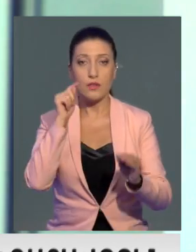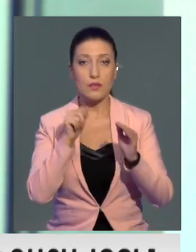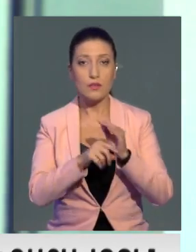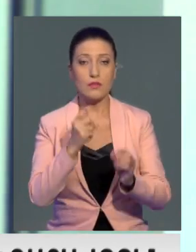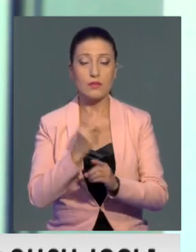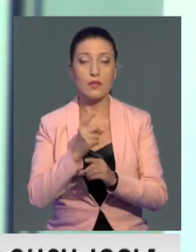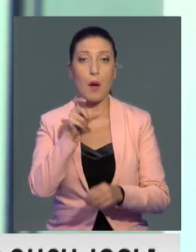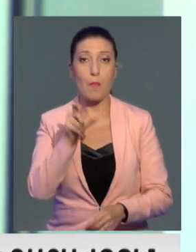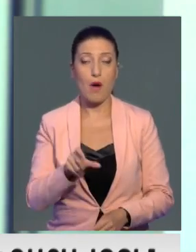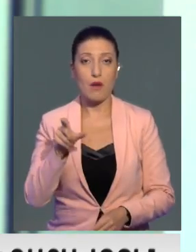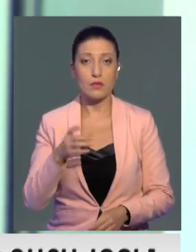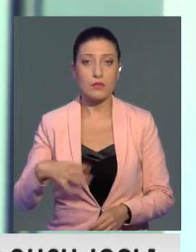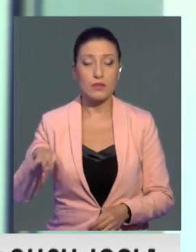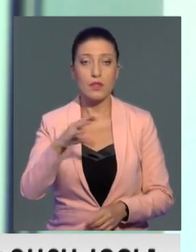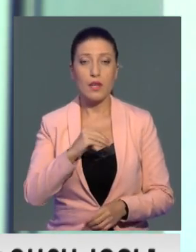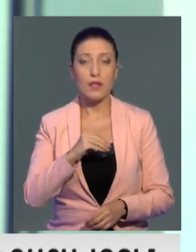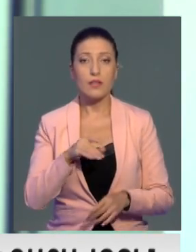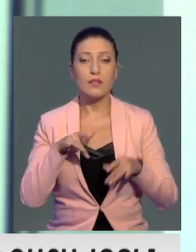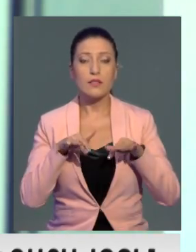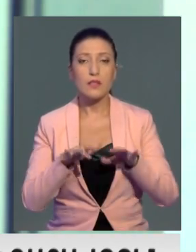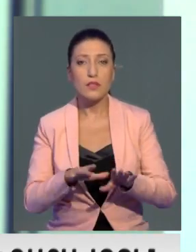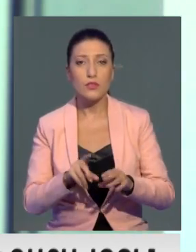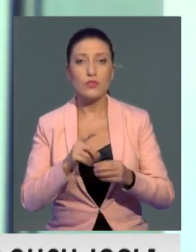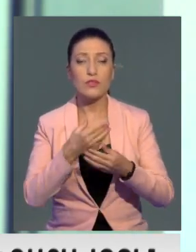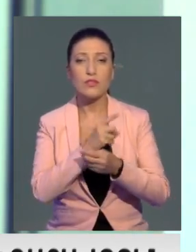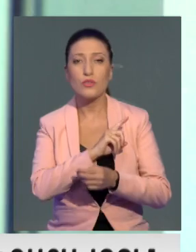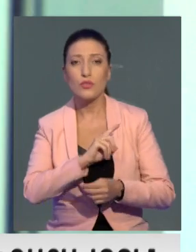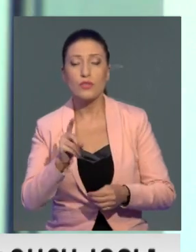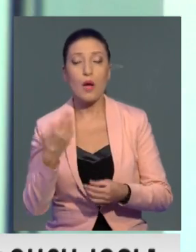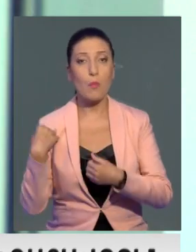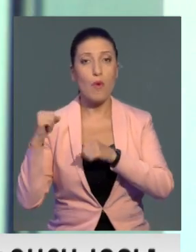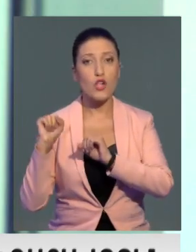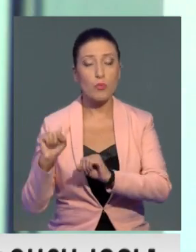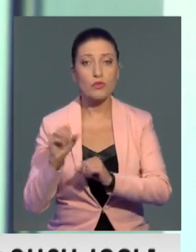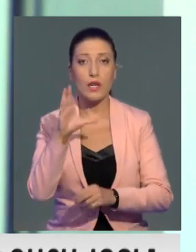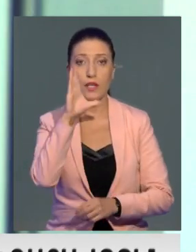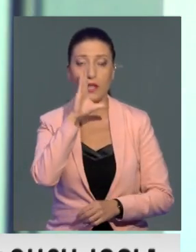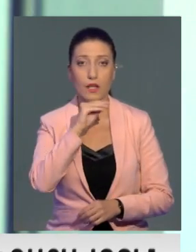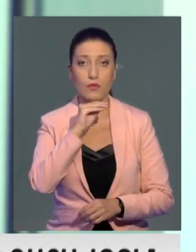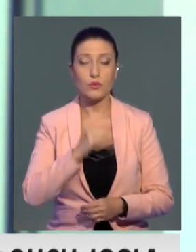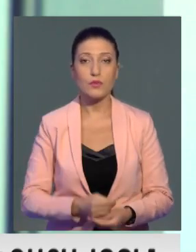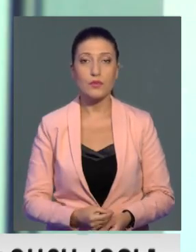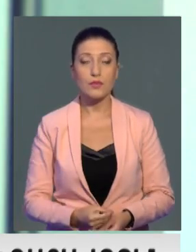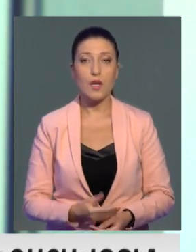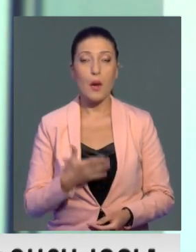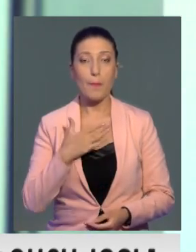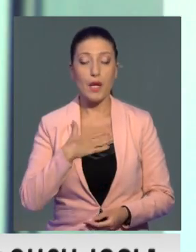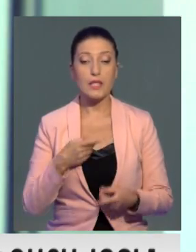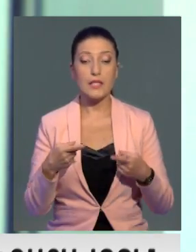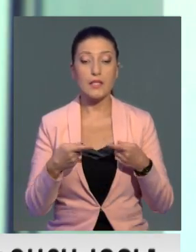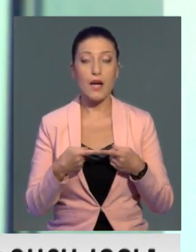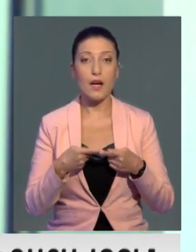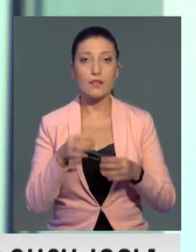ոշտված անձանց ընդհացակարգային, կառուցակարգային, պաշտպանության հնարավորություններ մեր քրեական